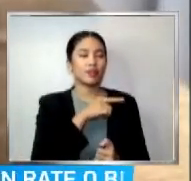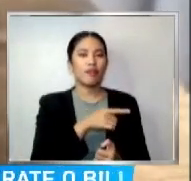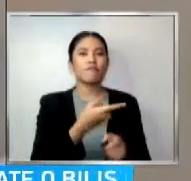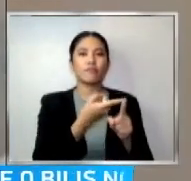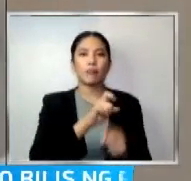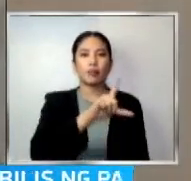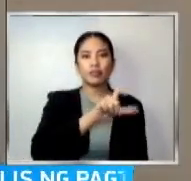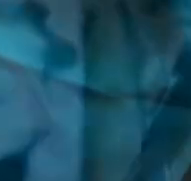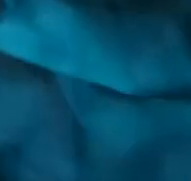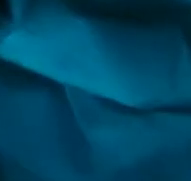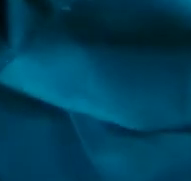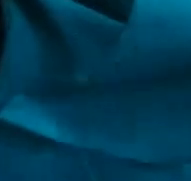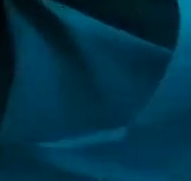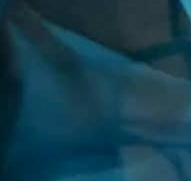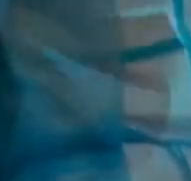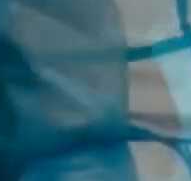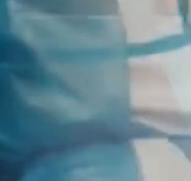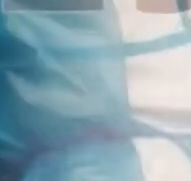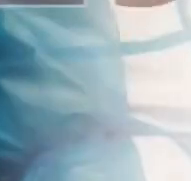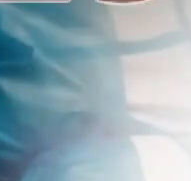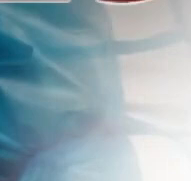Consumer Incorporated.